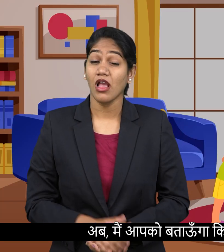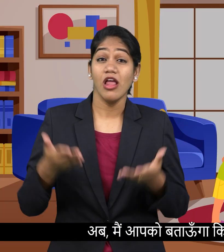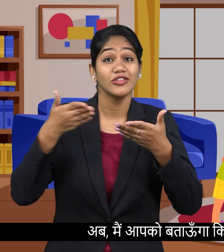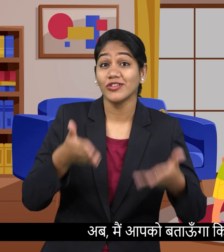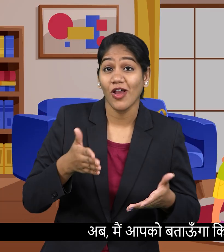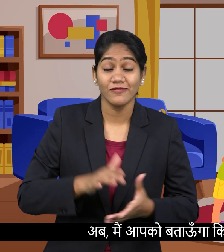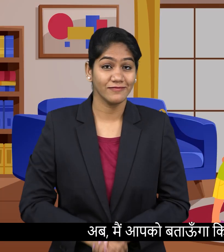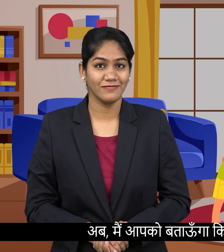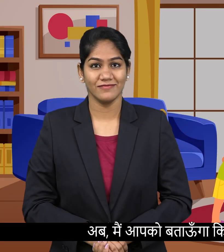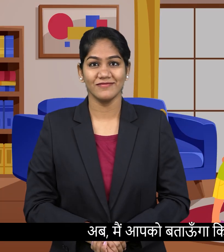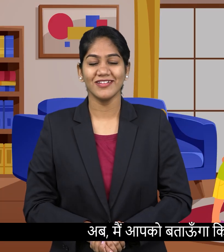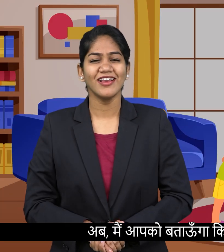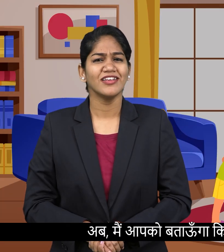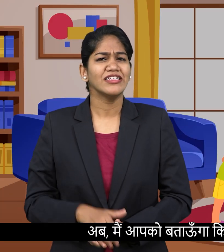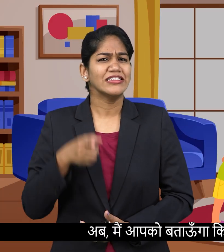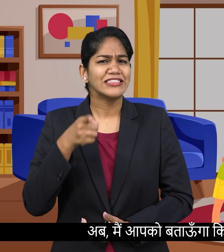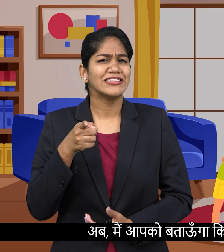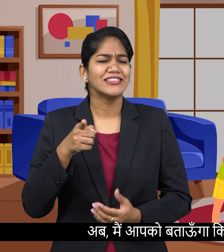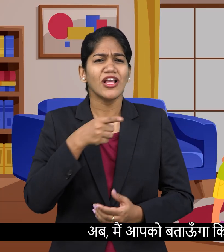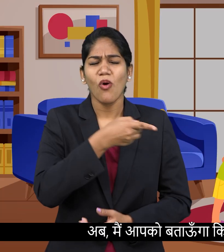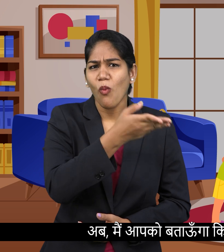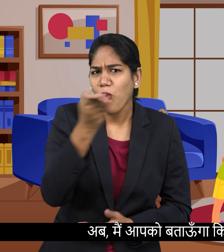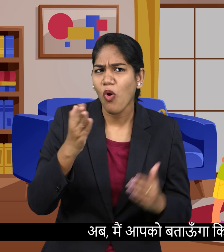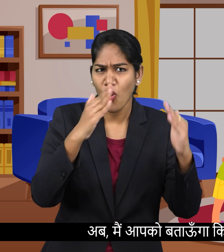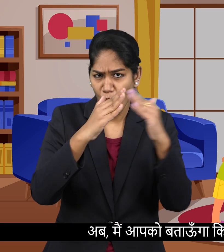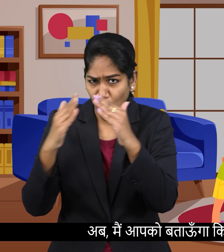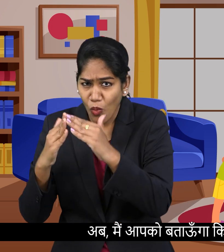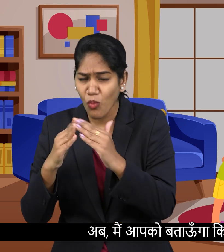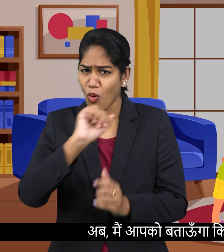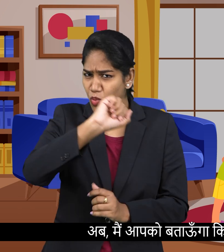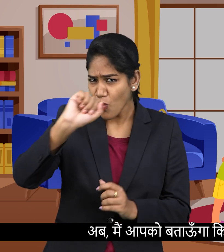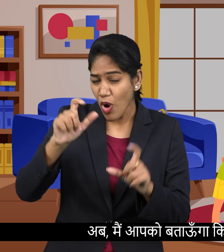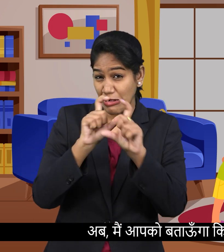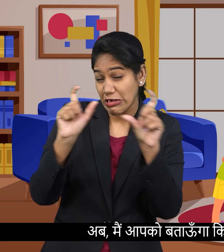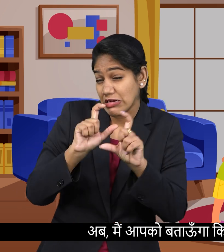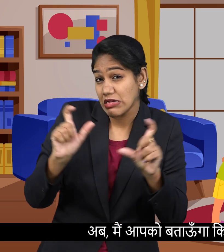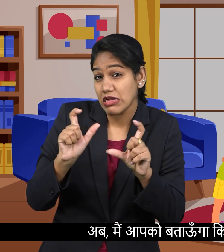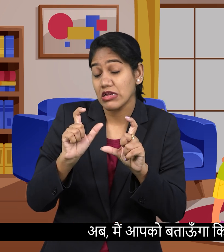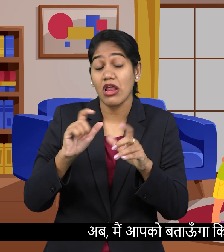अब मैं आपको बताऊंगा कि हम अपने घर को कैसे साफ रख सकते हैं।